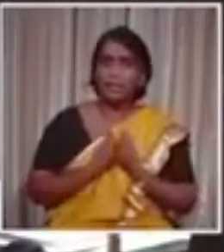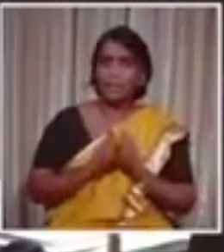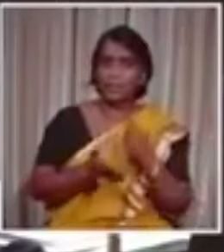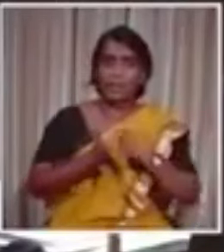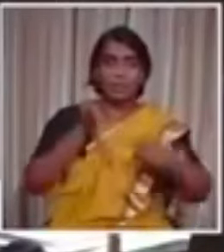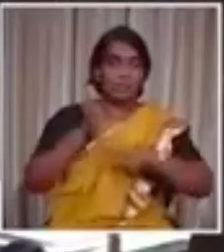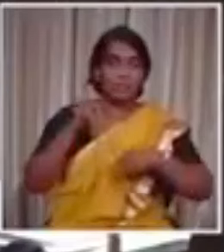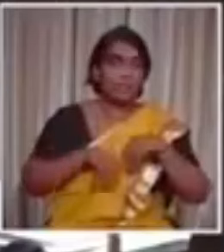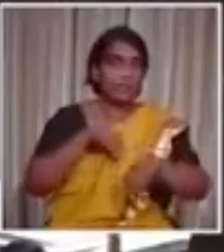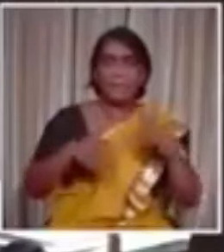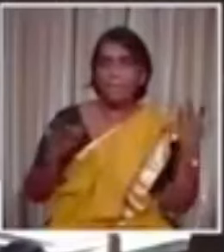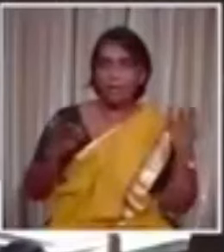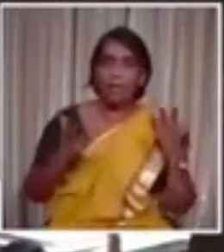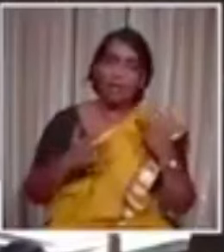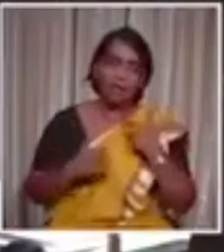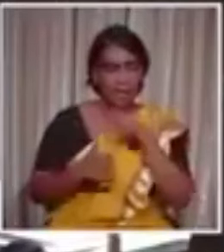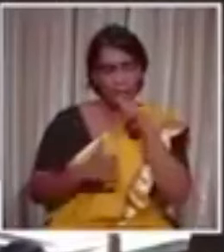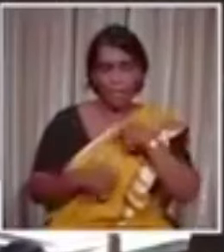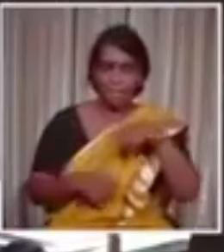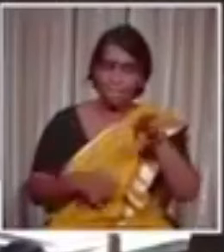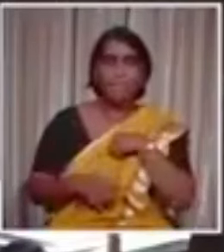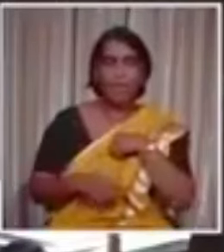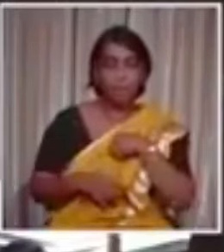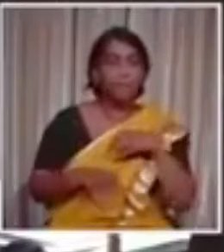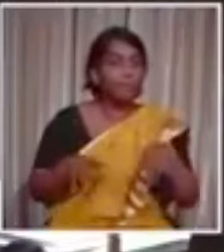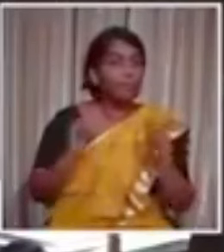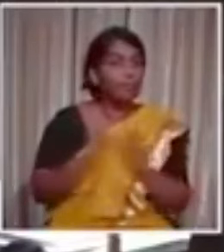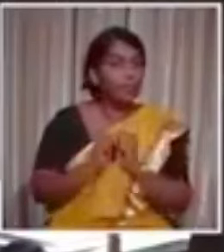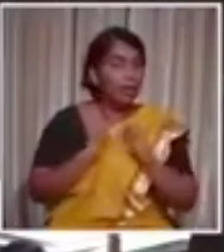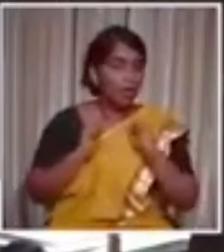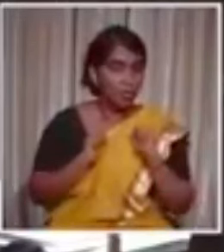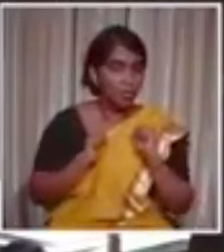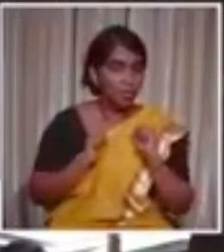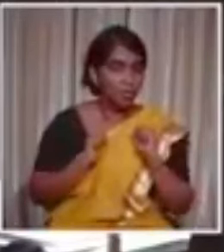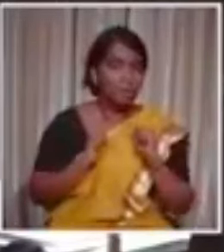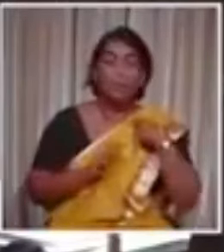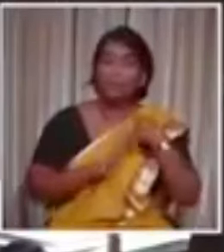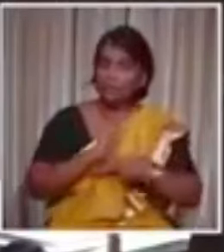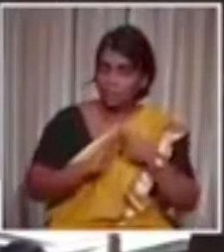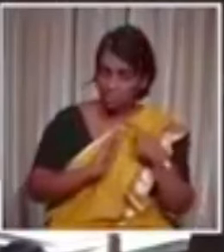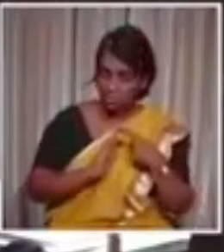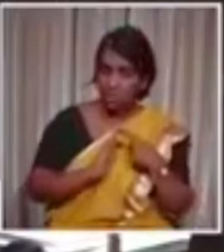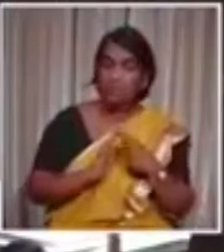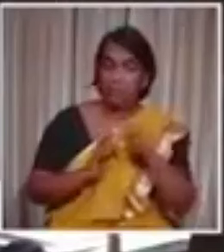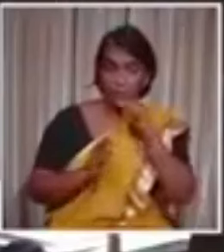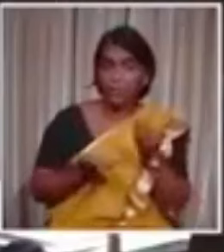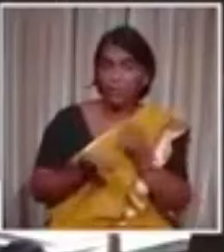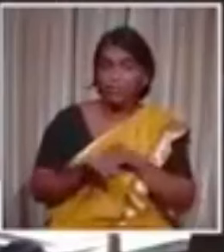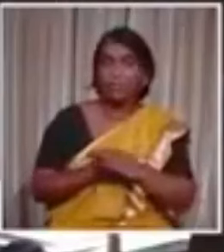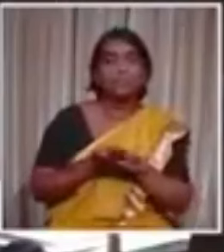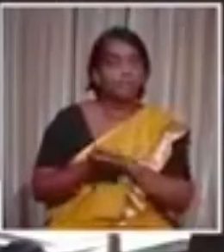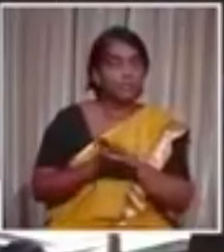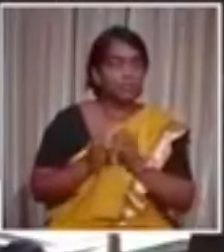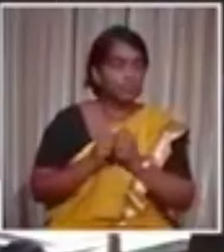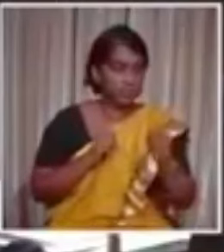ජනවරමකට යන්න බෑ. අපි තාවකාලිකව පිළිගන්නවා. එහෙනම් අපි කළ යුතු තිබුණේ කුමක්ද? රට යථාවත් තත්ත්වයට පත් කිරීම